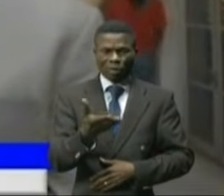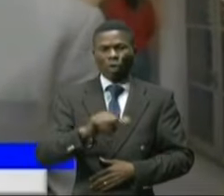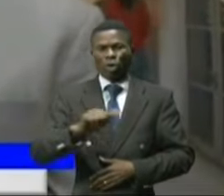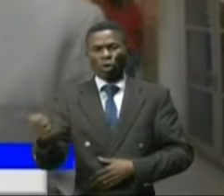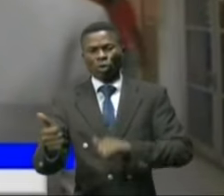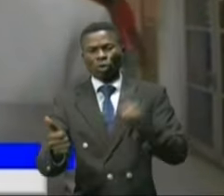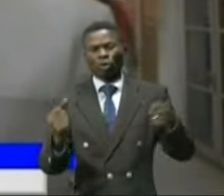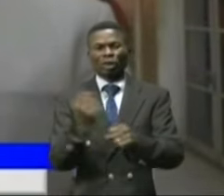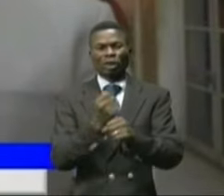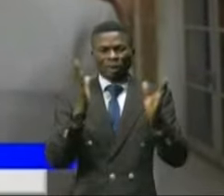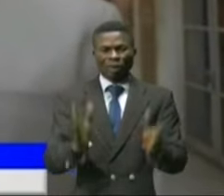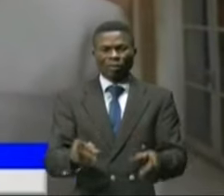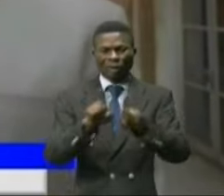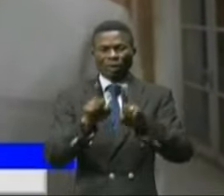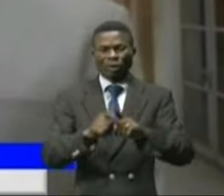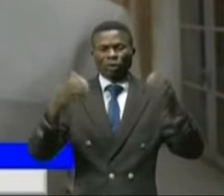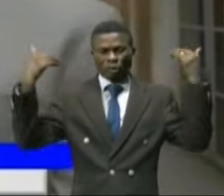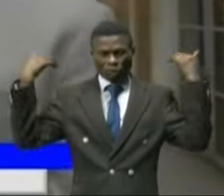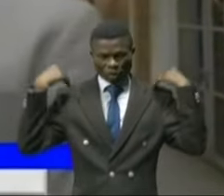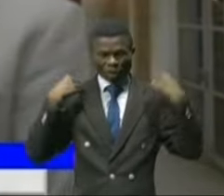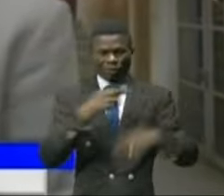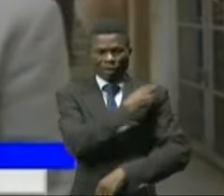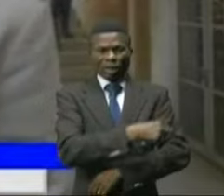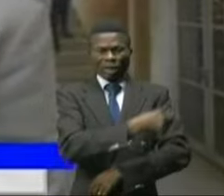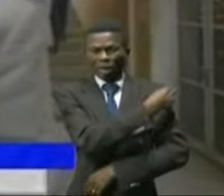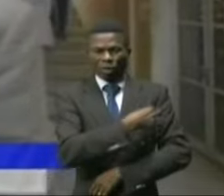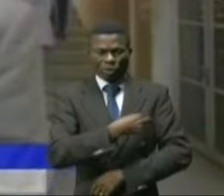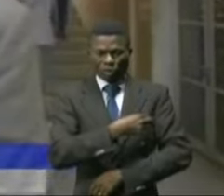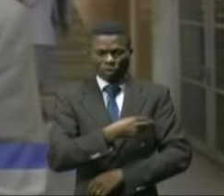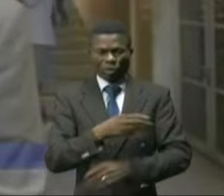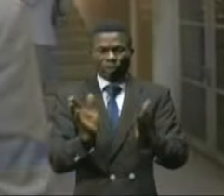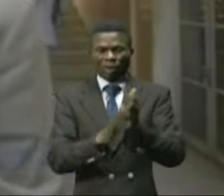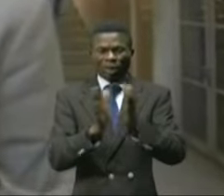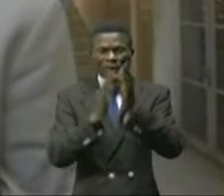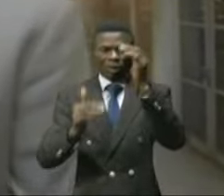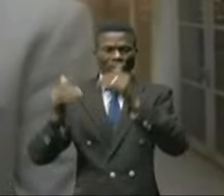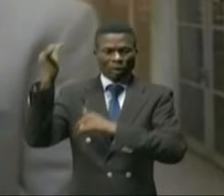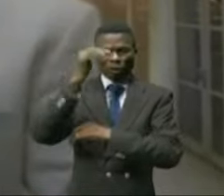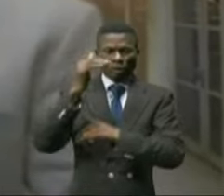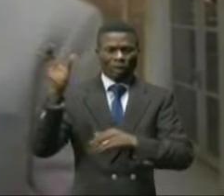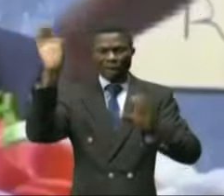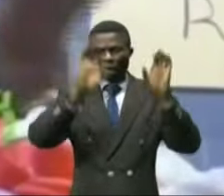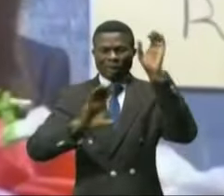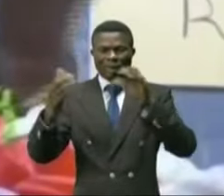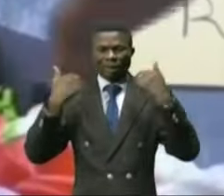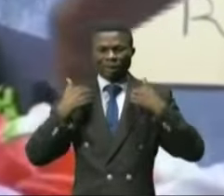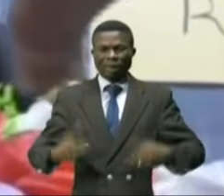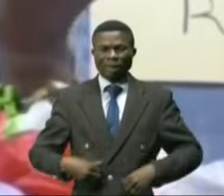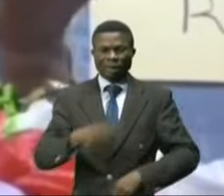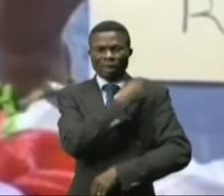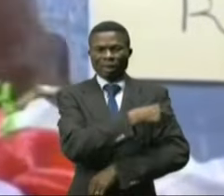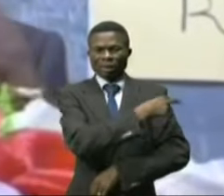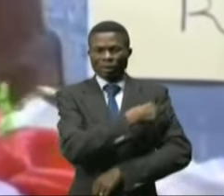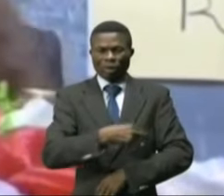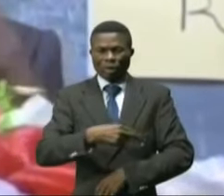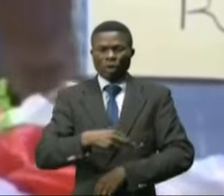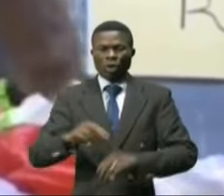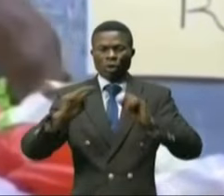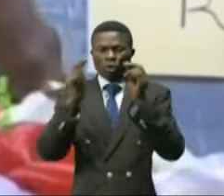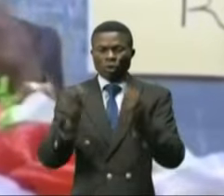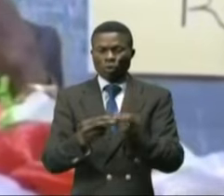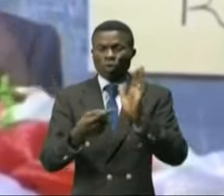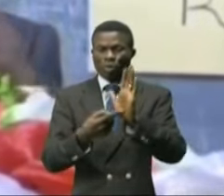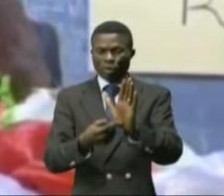autres agents et travailleurs à l'Institut supérieur des sciences et santé de la Croix-Rouge. L'élite suprême de la